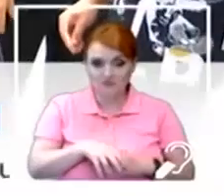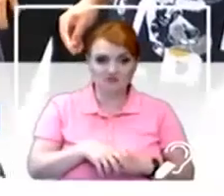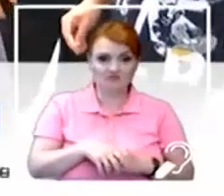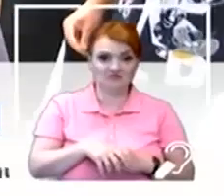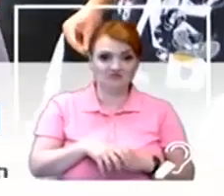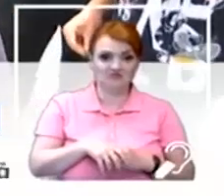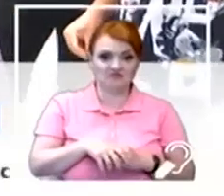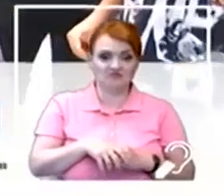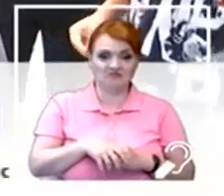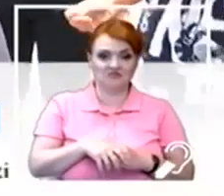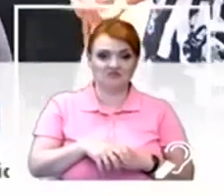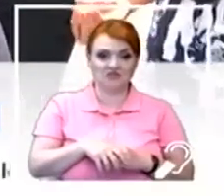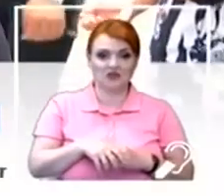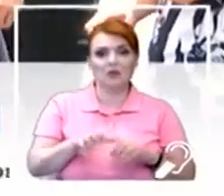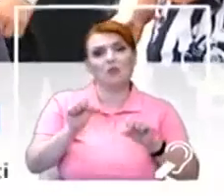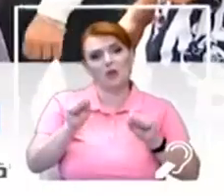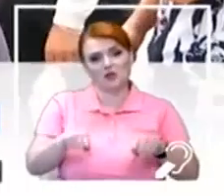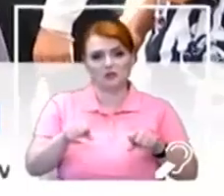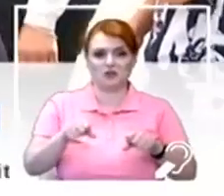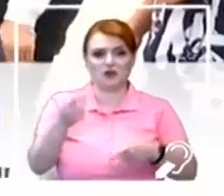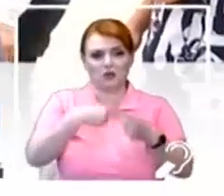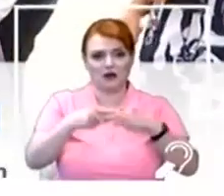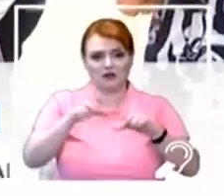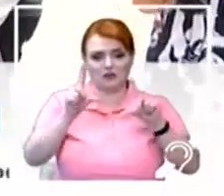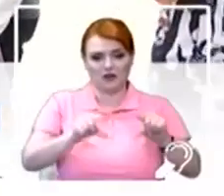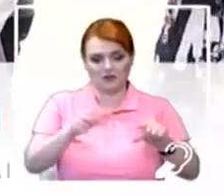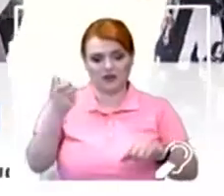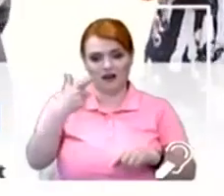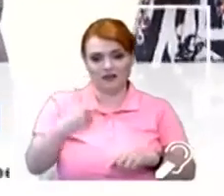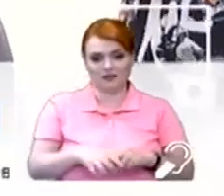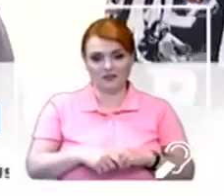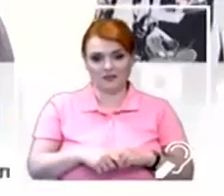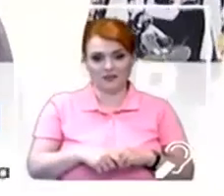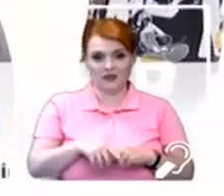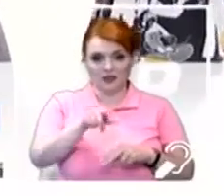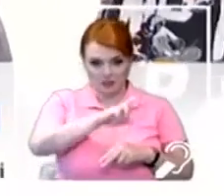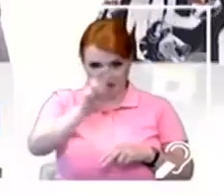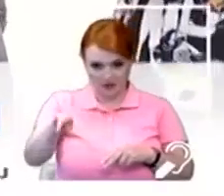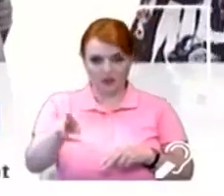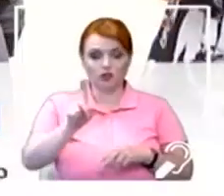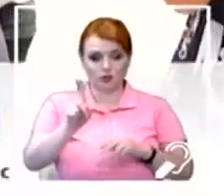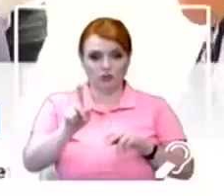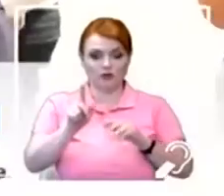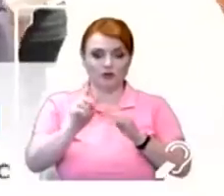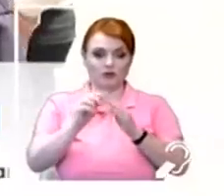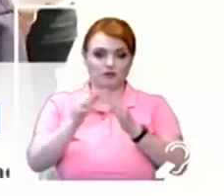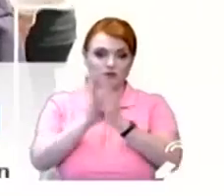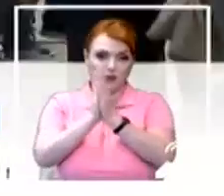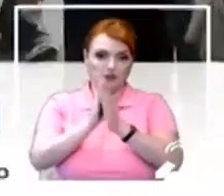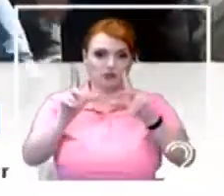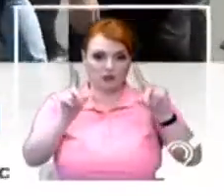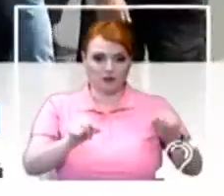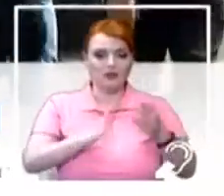Tare ne ieftin gazul, poate pune și în 10 lei. Deci ați venit pentru ca să aveți serviciile comunale mai ieri? Nu, dar